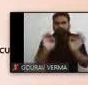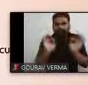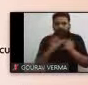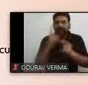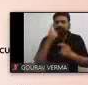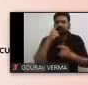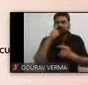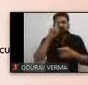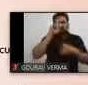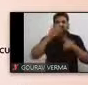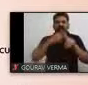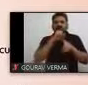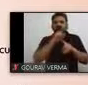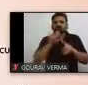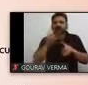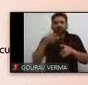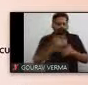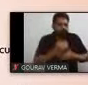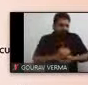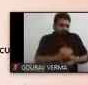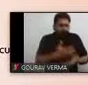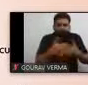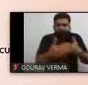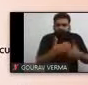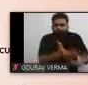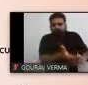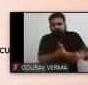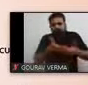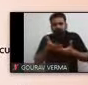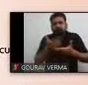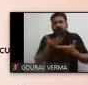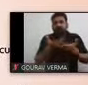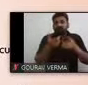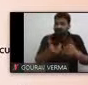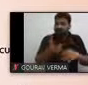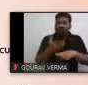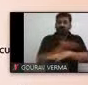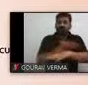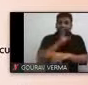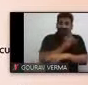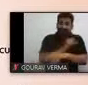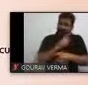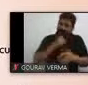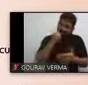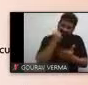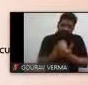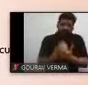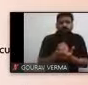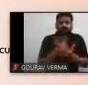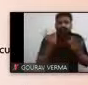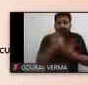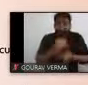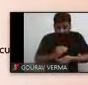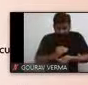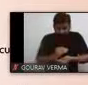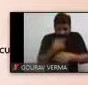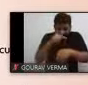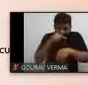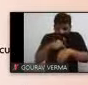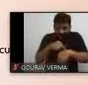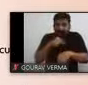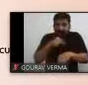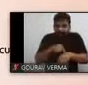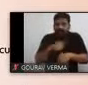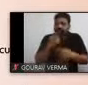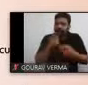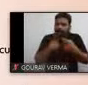हैं experienced औरतें. इसलिए अभी भी early intervention की जरूरत होती है क्योंकि birth के time बहुत से ऐसे